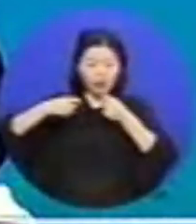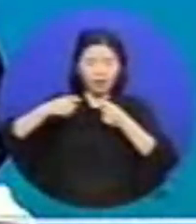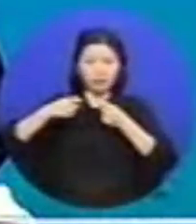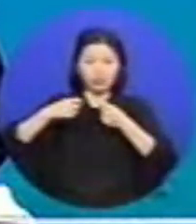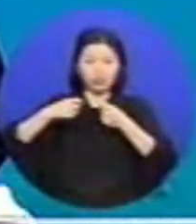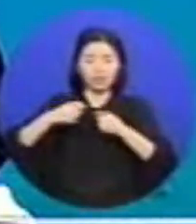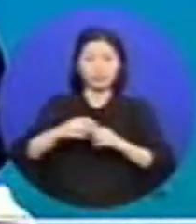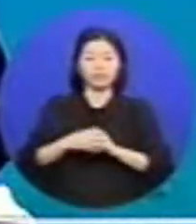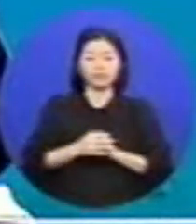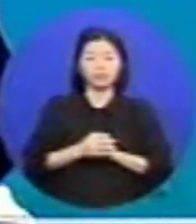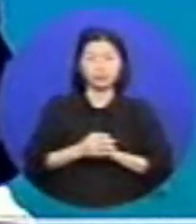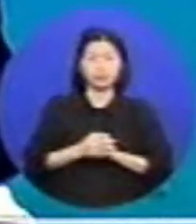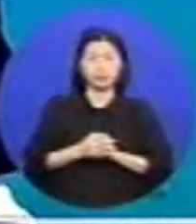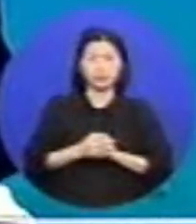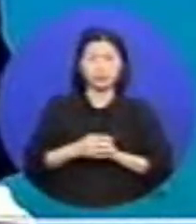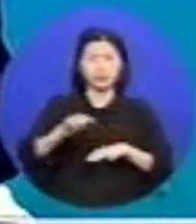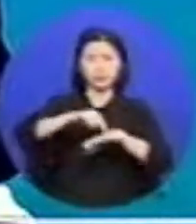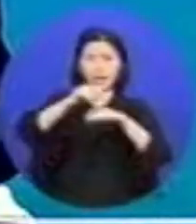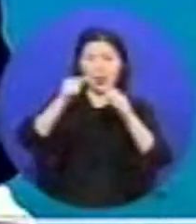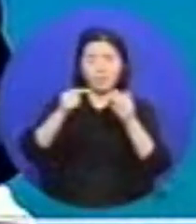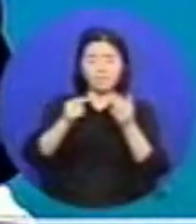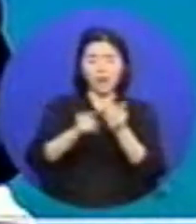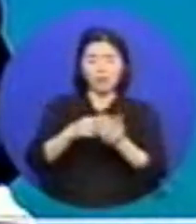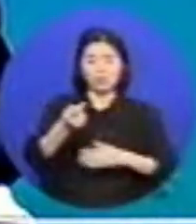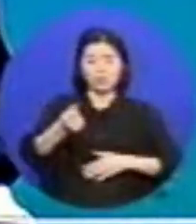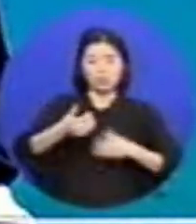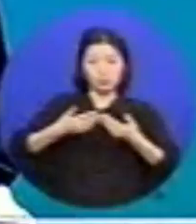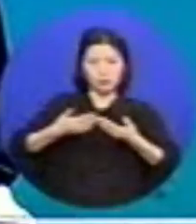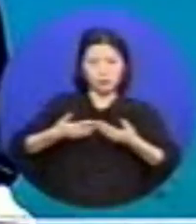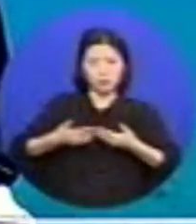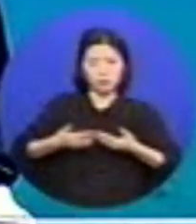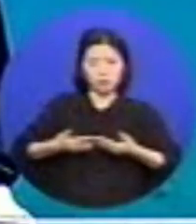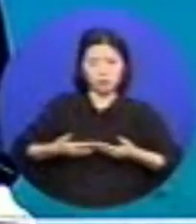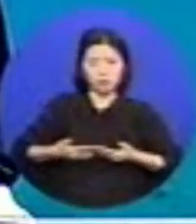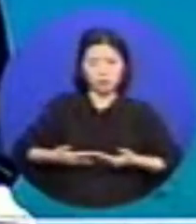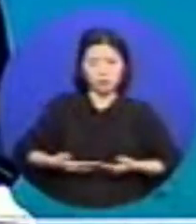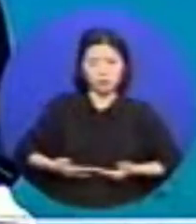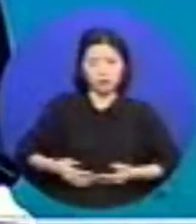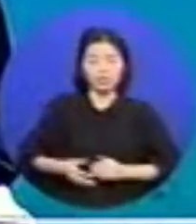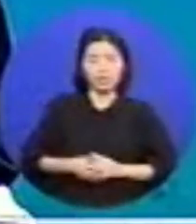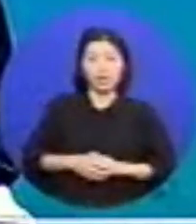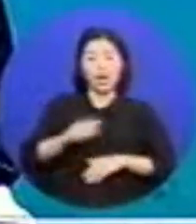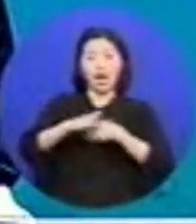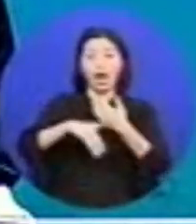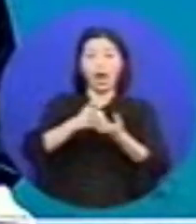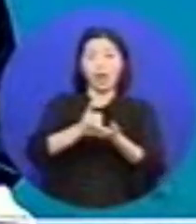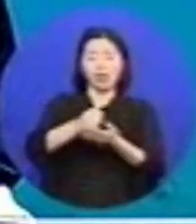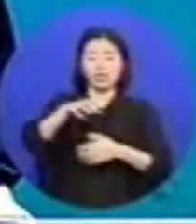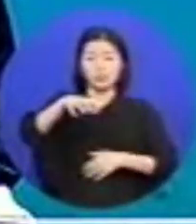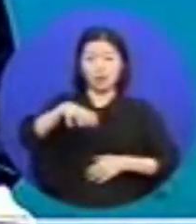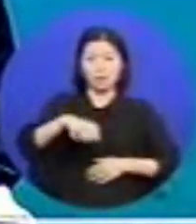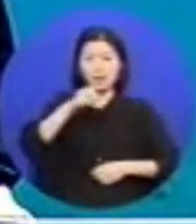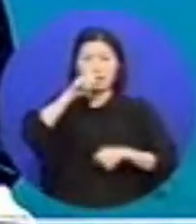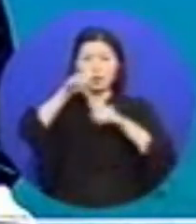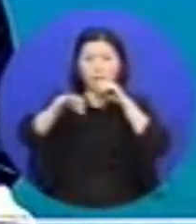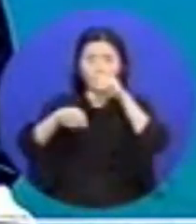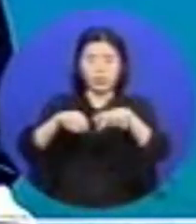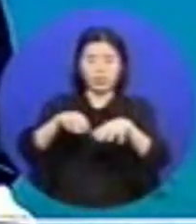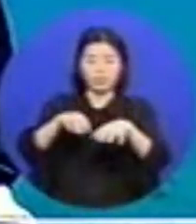통곡을. 마음이 좀 가라앉고 그리고 하나님 앞에 고백을 했어요. 하나님,